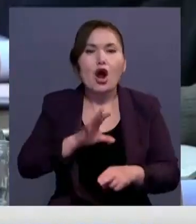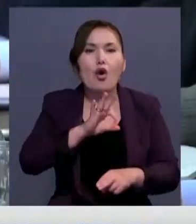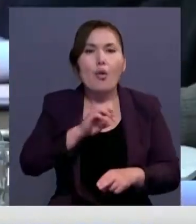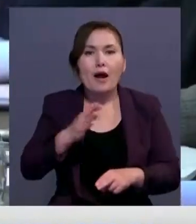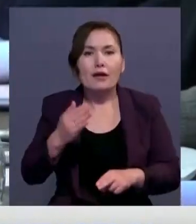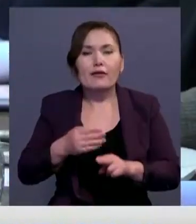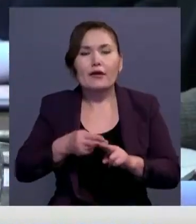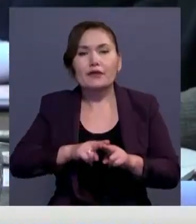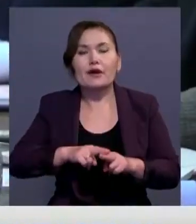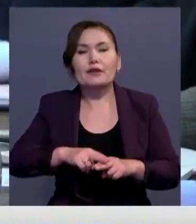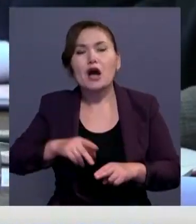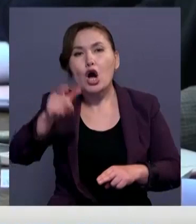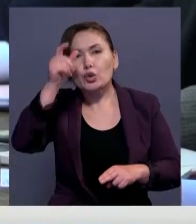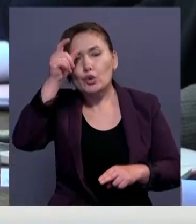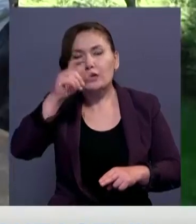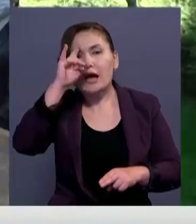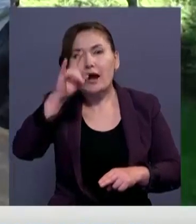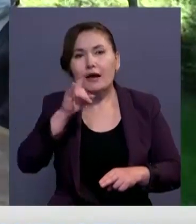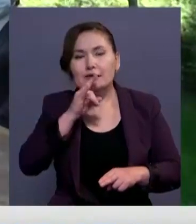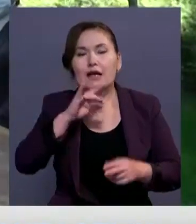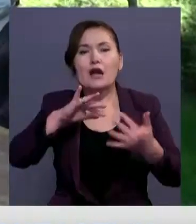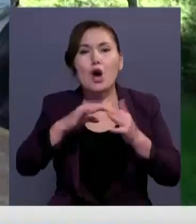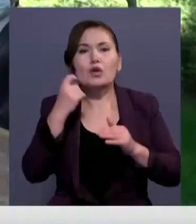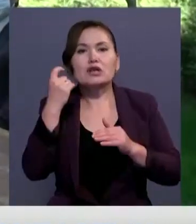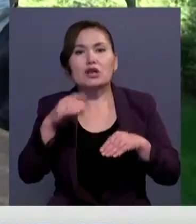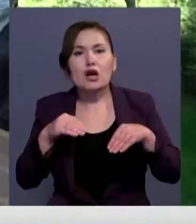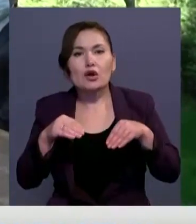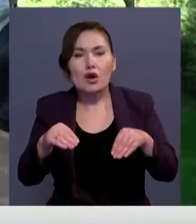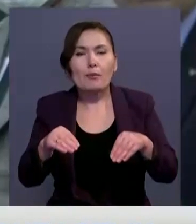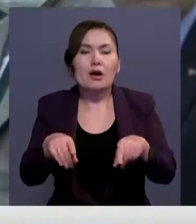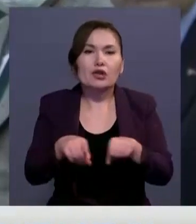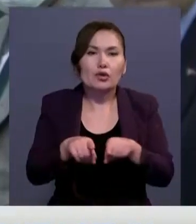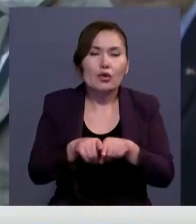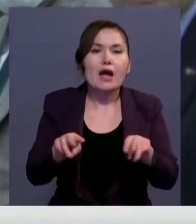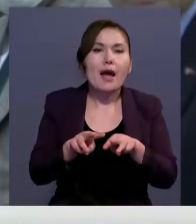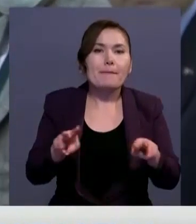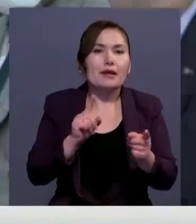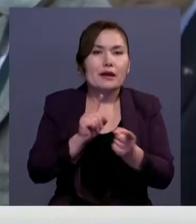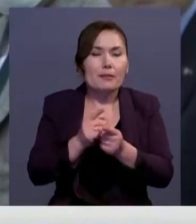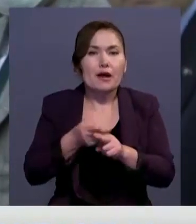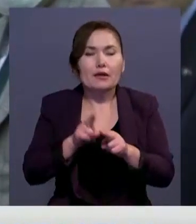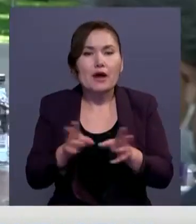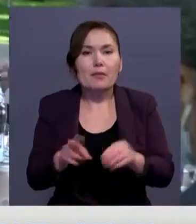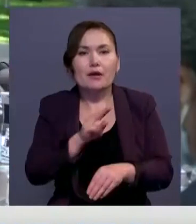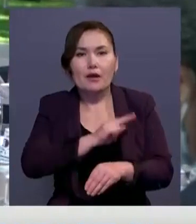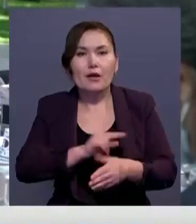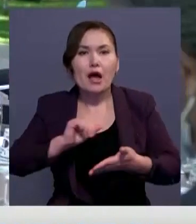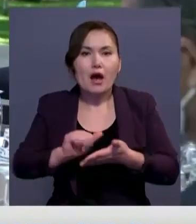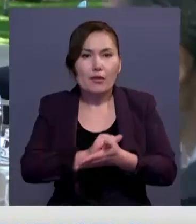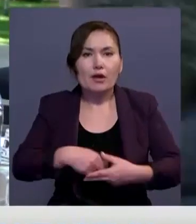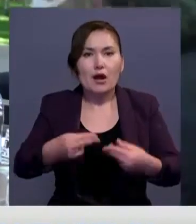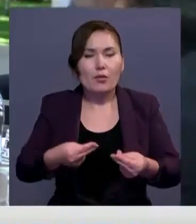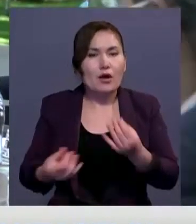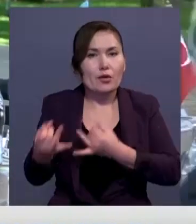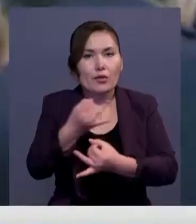Омаров елдің ауыл шаруашылығы және орман спикері Бекир Пакдемирлимен кездесіп, екіжақты әріптестік одан әрі арттыру